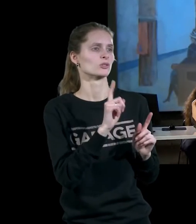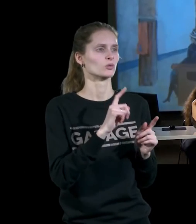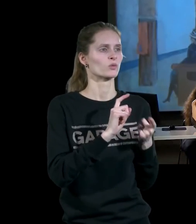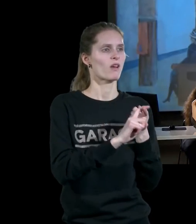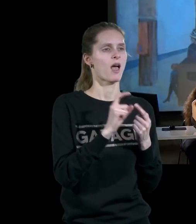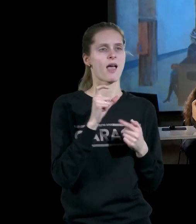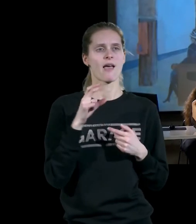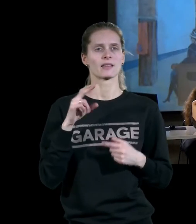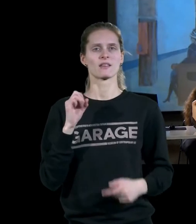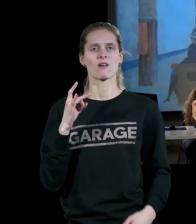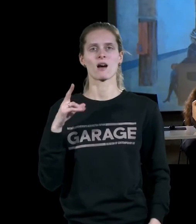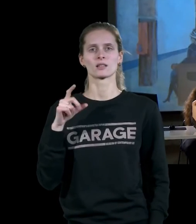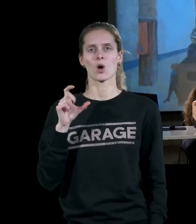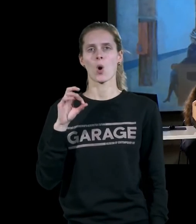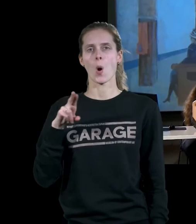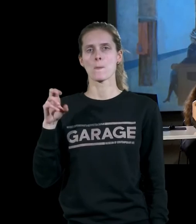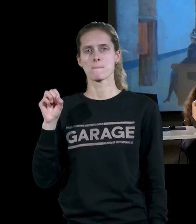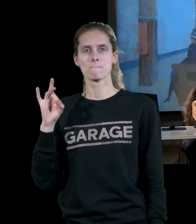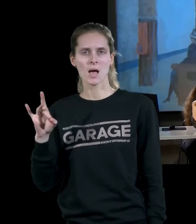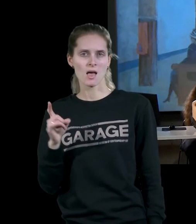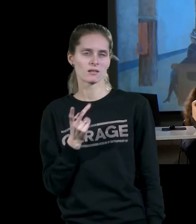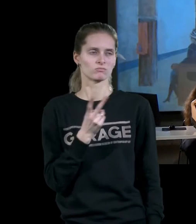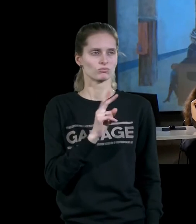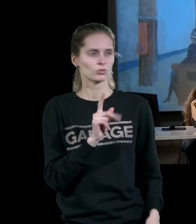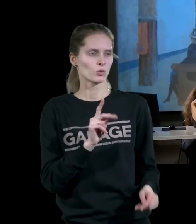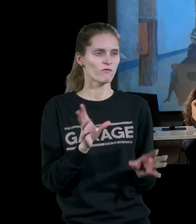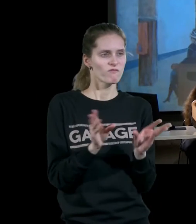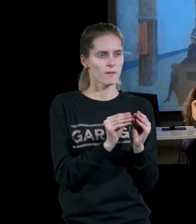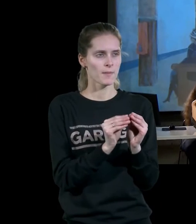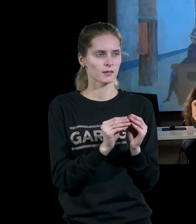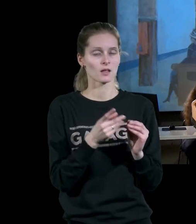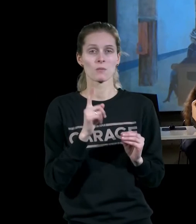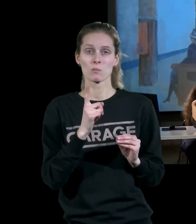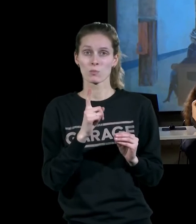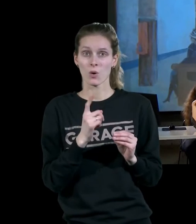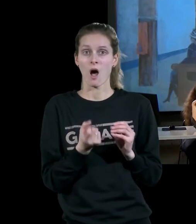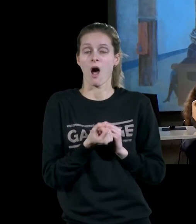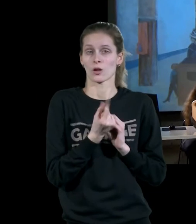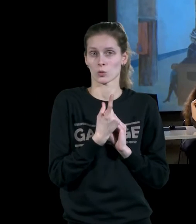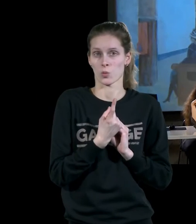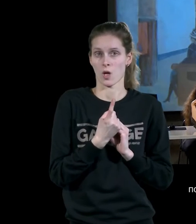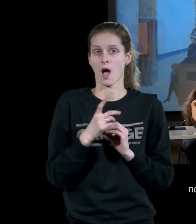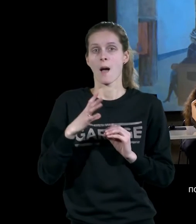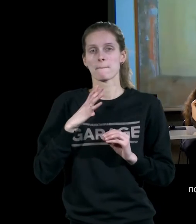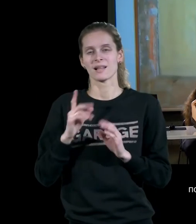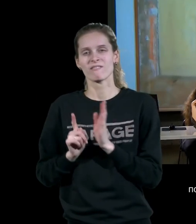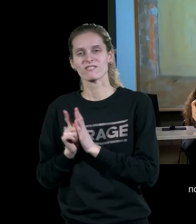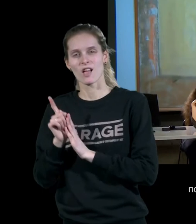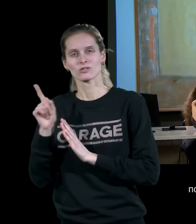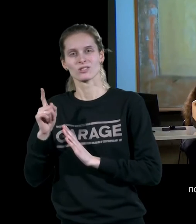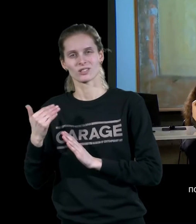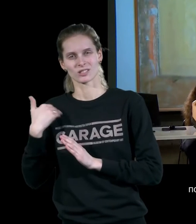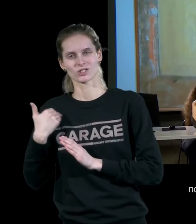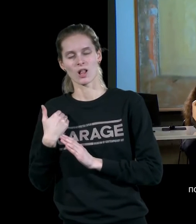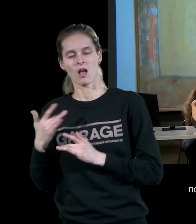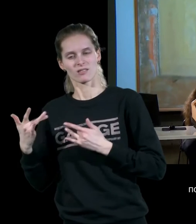интересным образом, как бы, может быть, его изначальное желание заниматься театром тут тоже как-то сказалось, потому что все эти